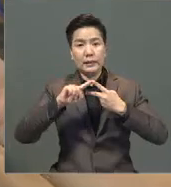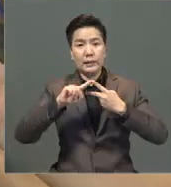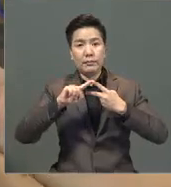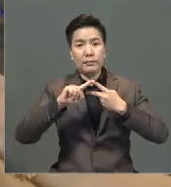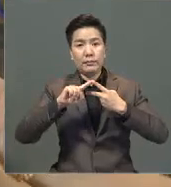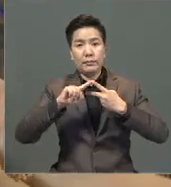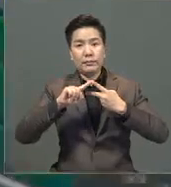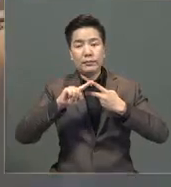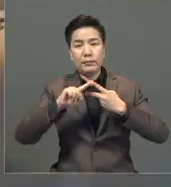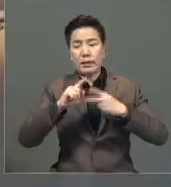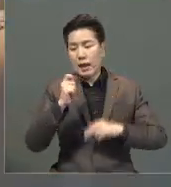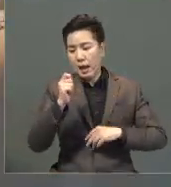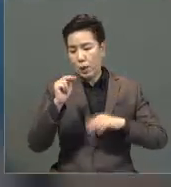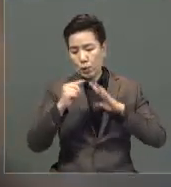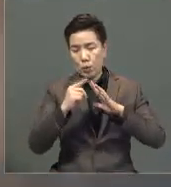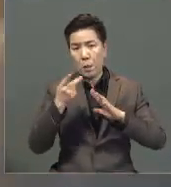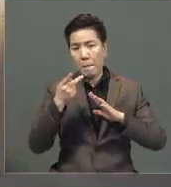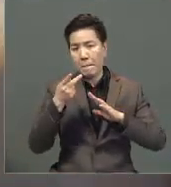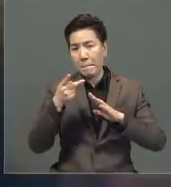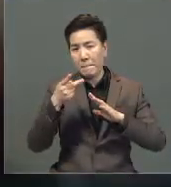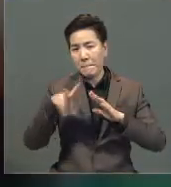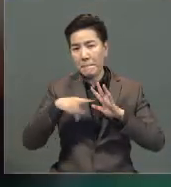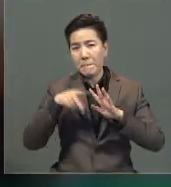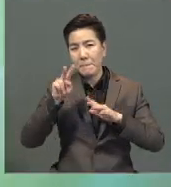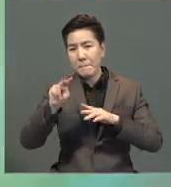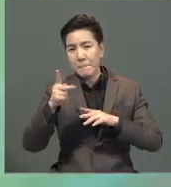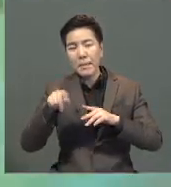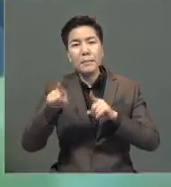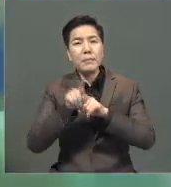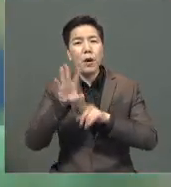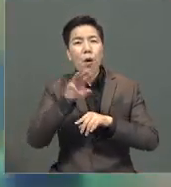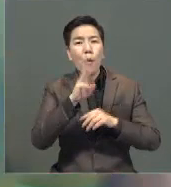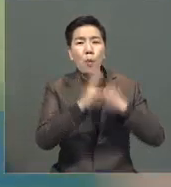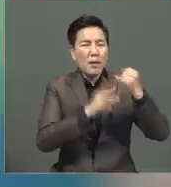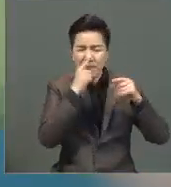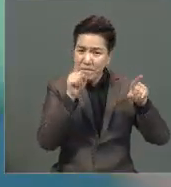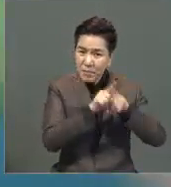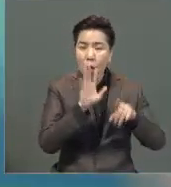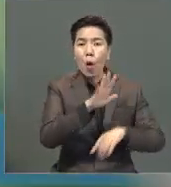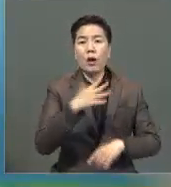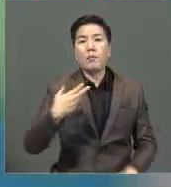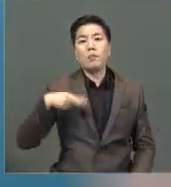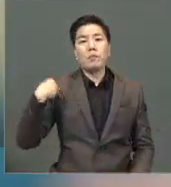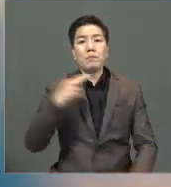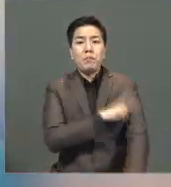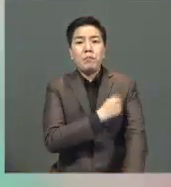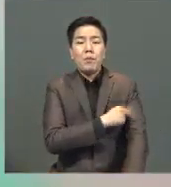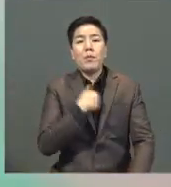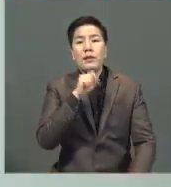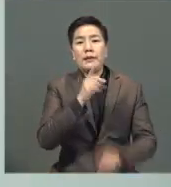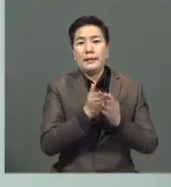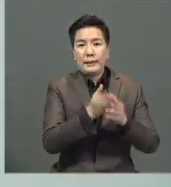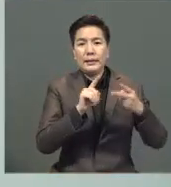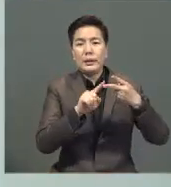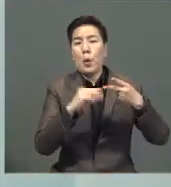วัคซีนชนิดอนุภาคเหมือนไวรัสนะคะที่พัฒนาโดยคณะแพทยศาสตร์ศิริราชพยาบาลและชนิดวัคซีน